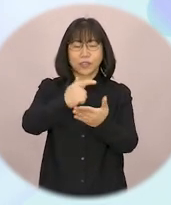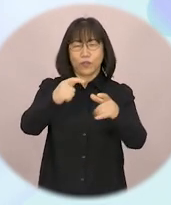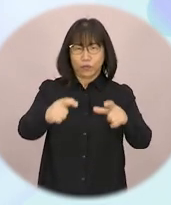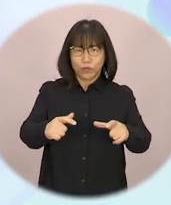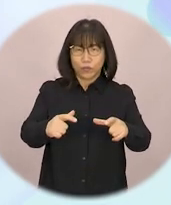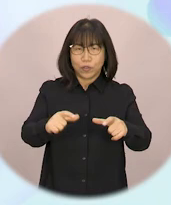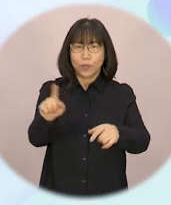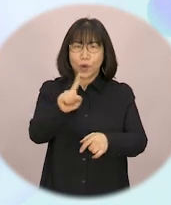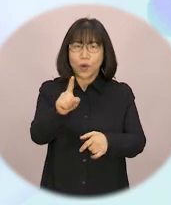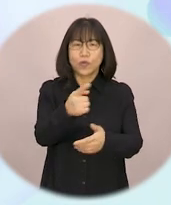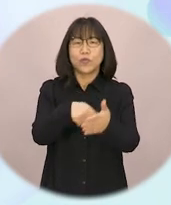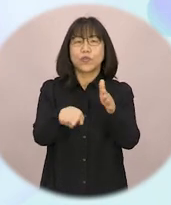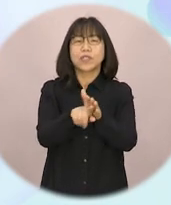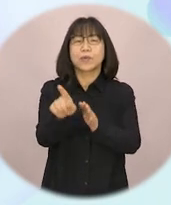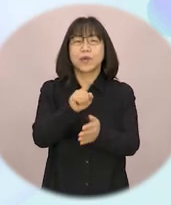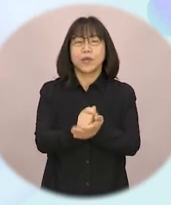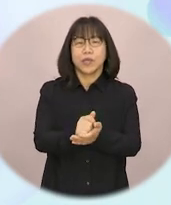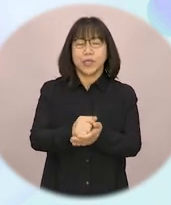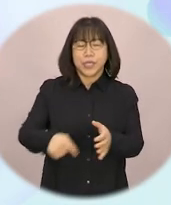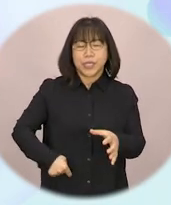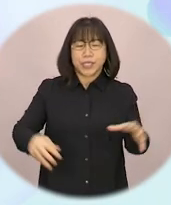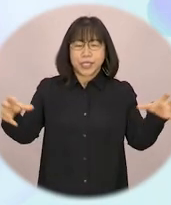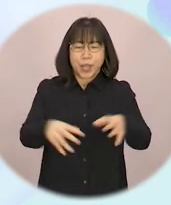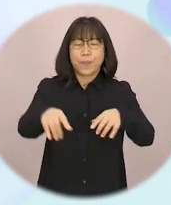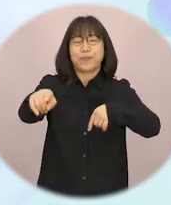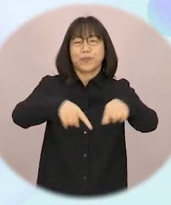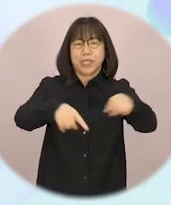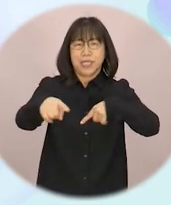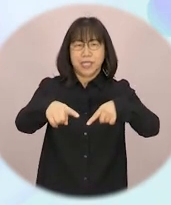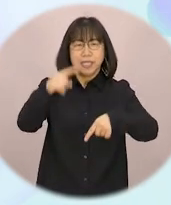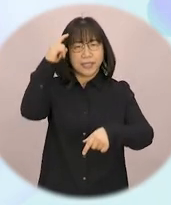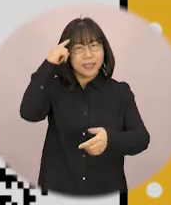위한 협 치유 제 발굴에 적극 나섰습니다